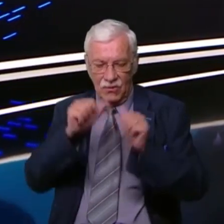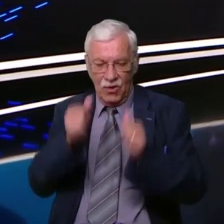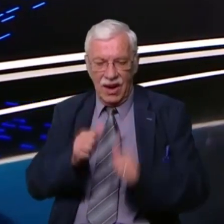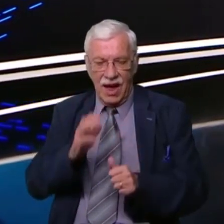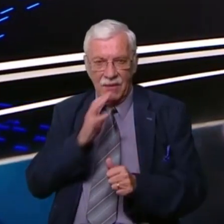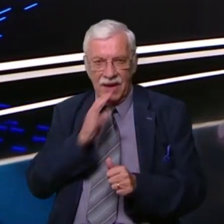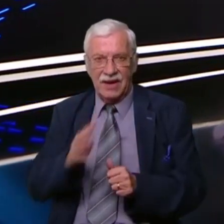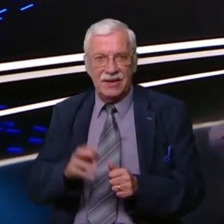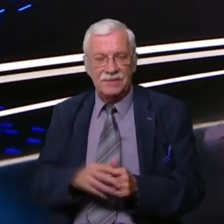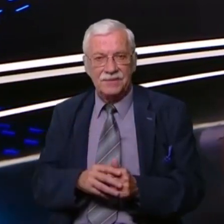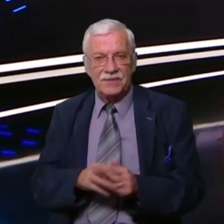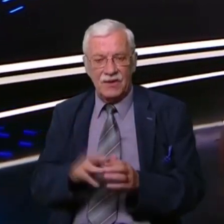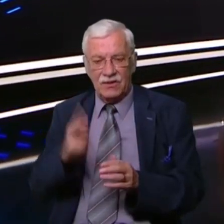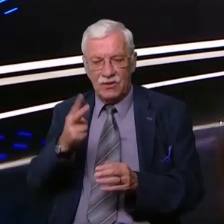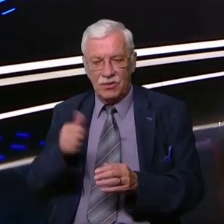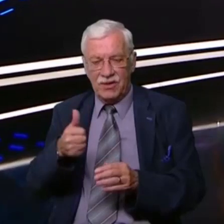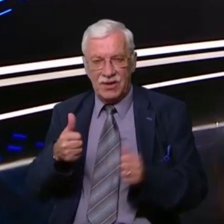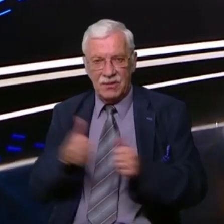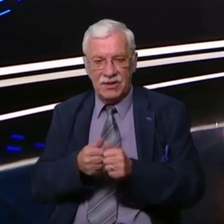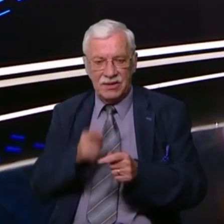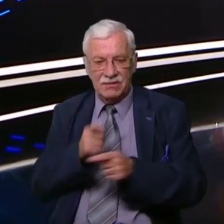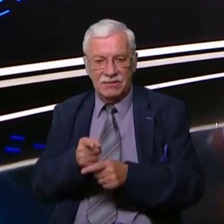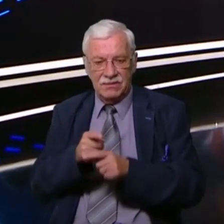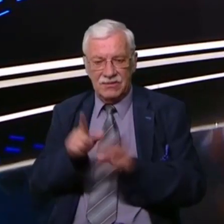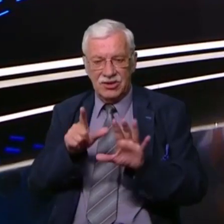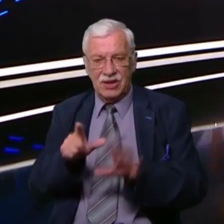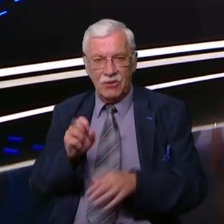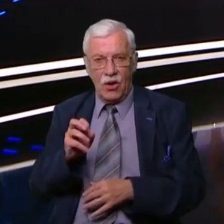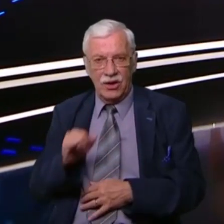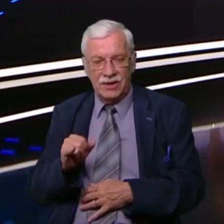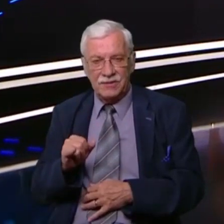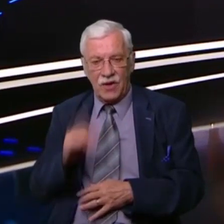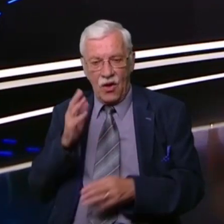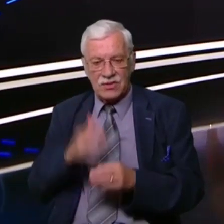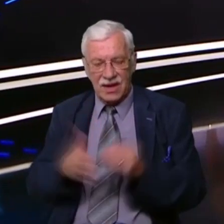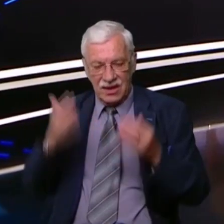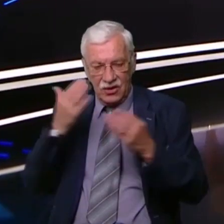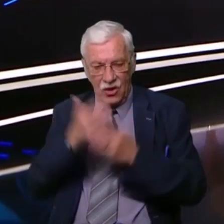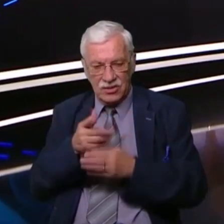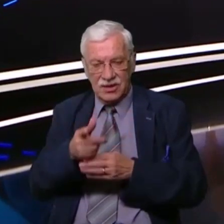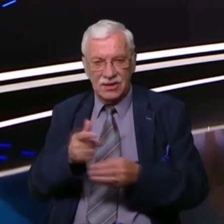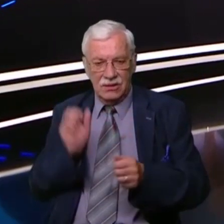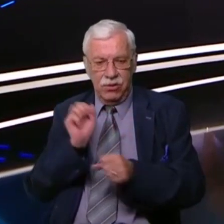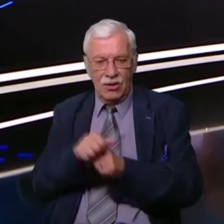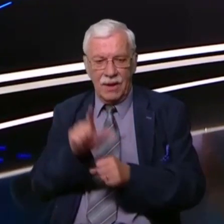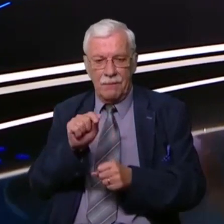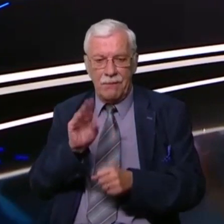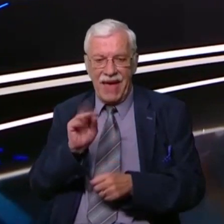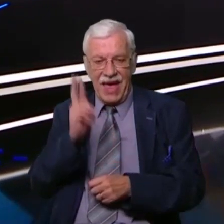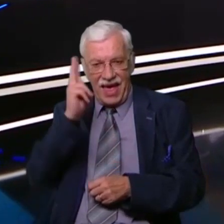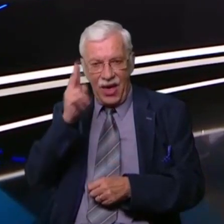spore wrażenie na rywalach w dwóch pierwszych meczach, strzelając 7 goli. Ostatniej nocy Canarinhos rozbili Peru 4-0.